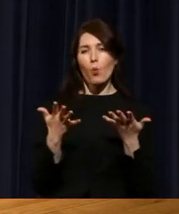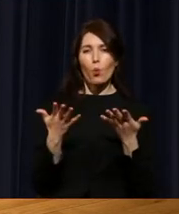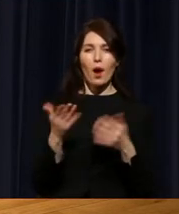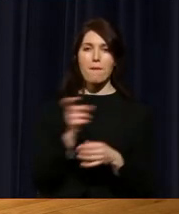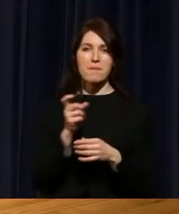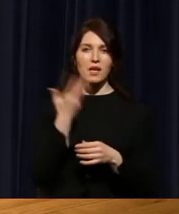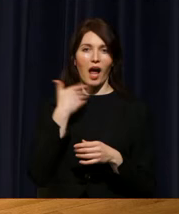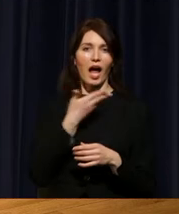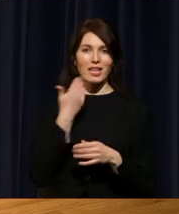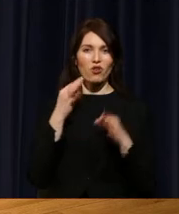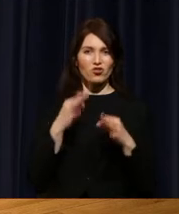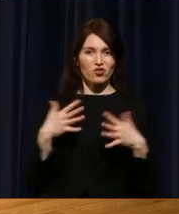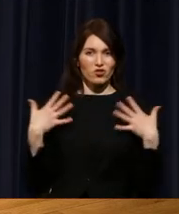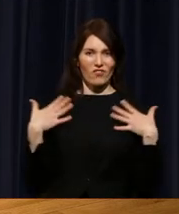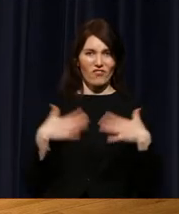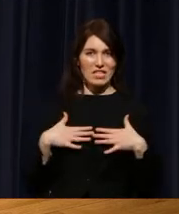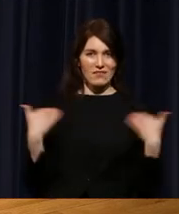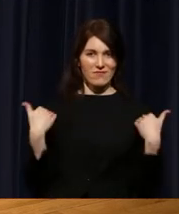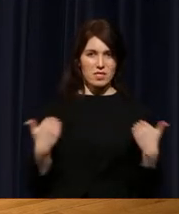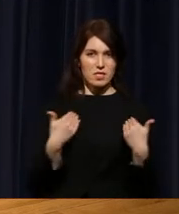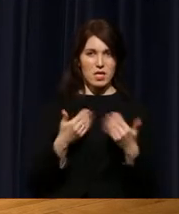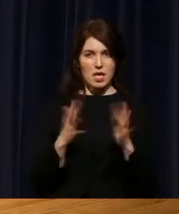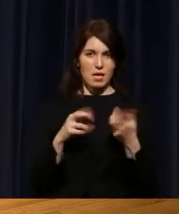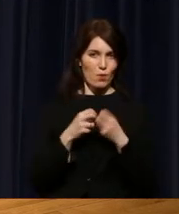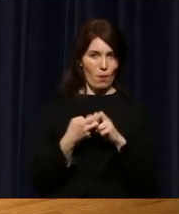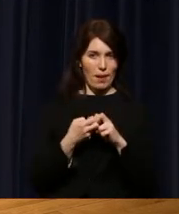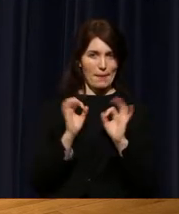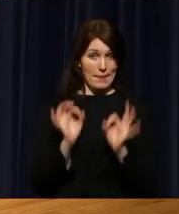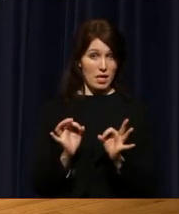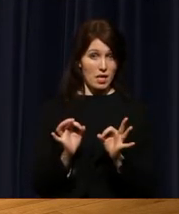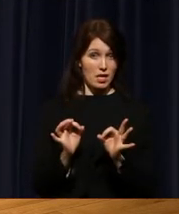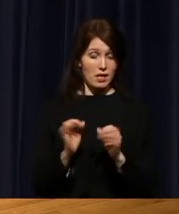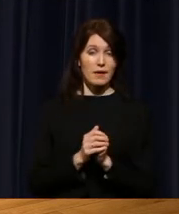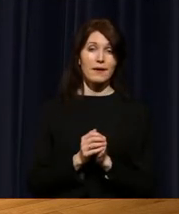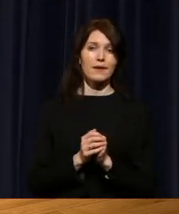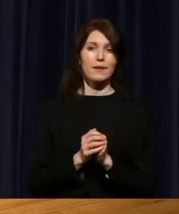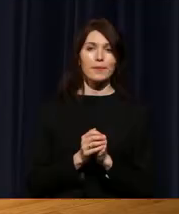brīdī, kad nav lāga fiziski kaut kas, vai ne, nu tā, nu, kad nav kaut kas lāga fiziski.